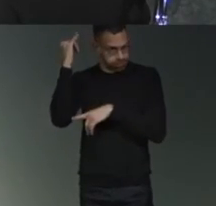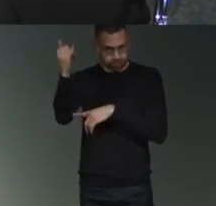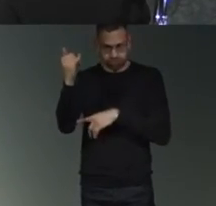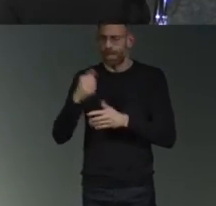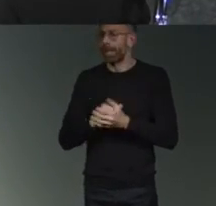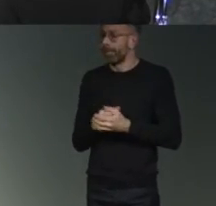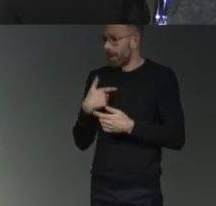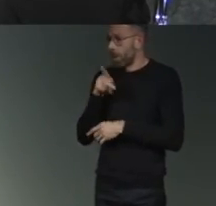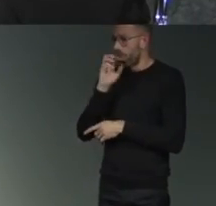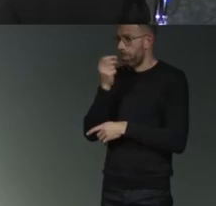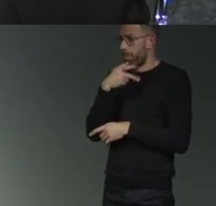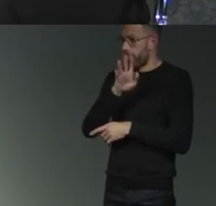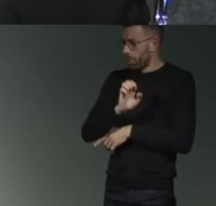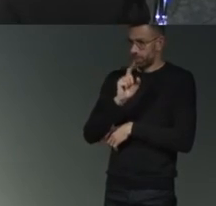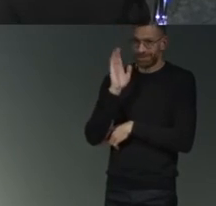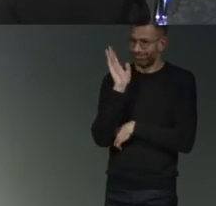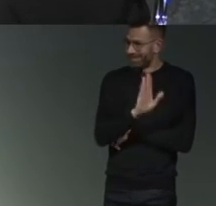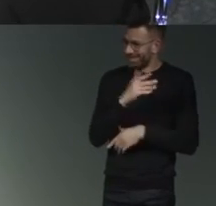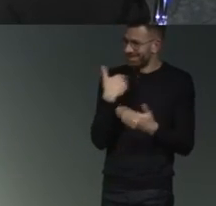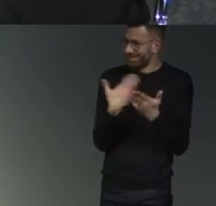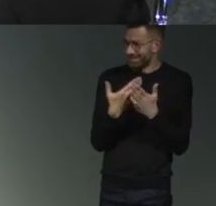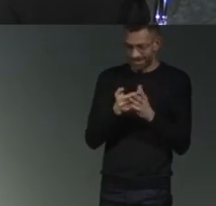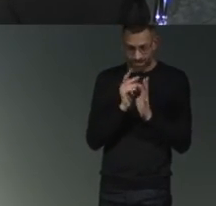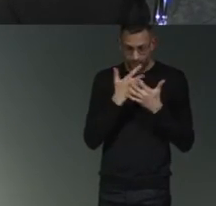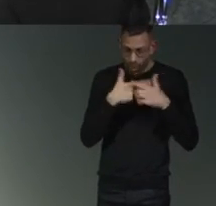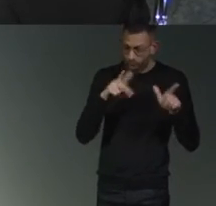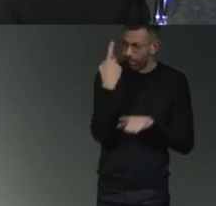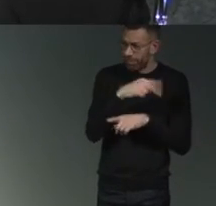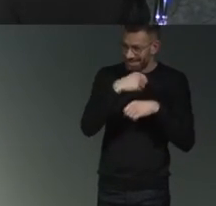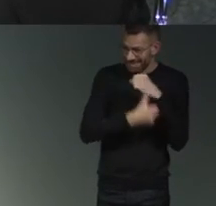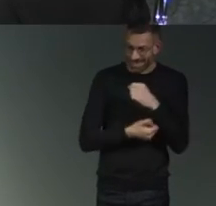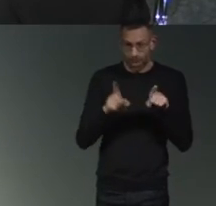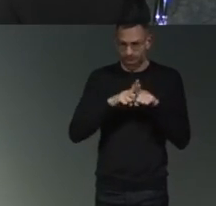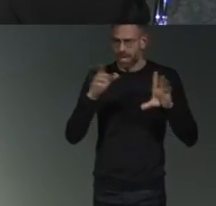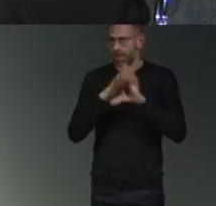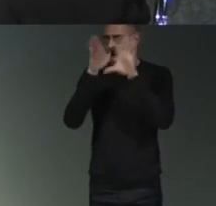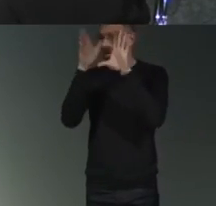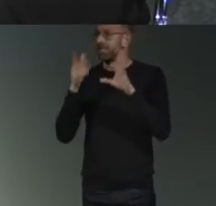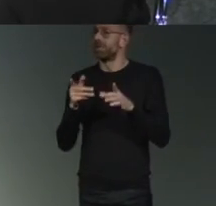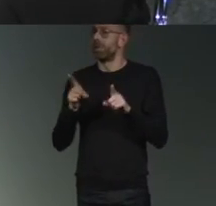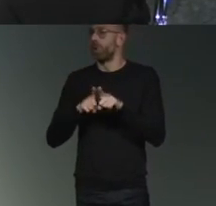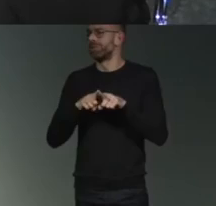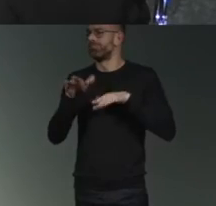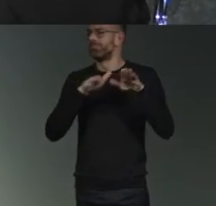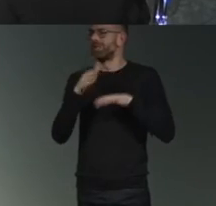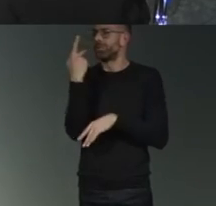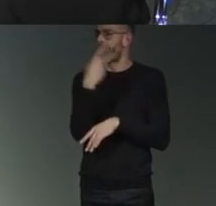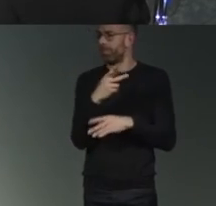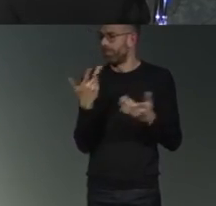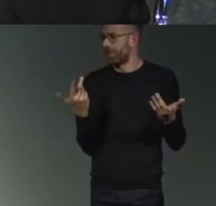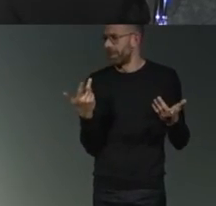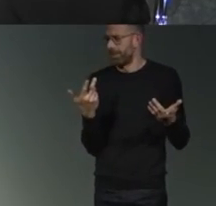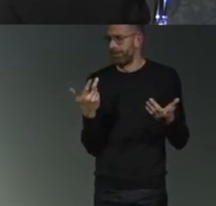Et Ponge, c'est ça, c'est vraiment la langue et des images, et puis c'est la fabrique, c'est-à-dire le fait qu'il, comme ça,